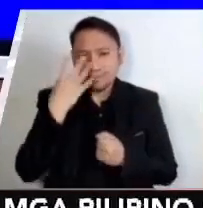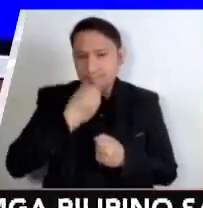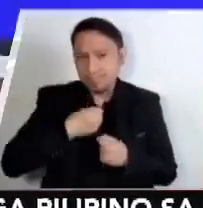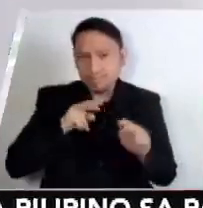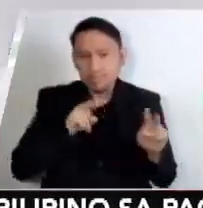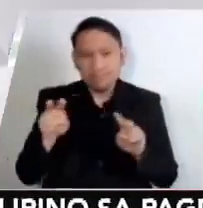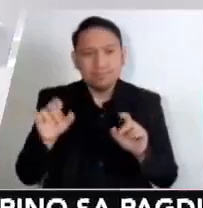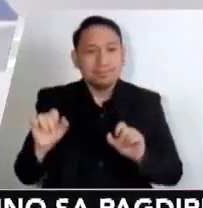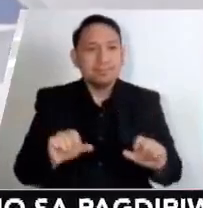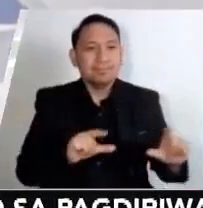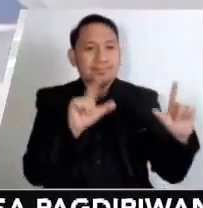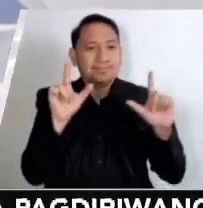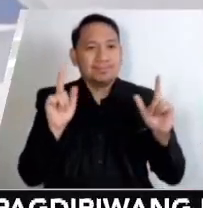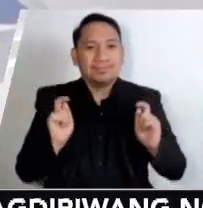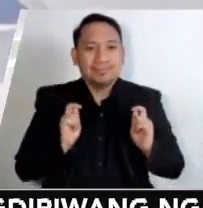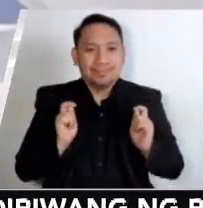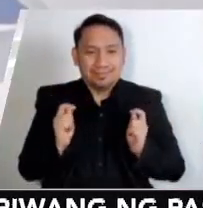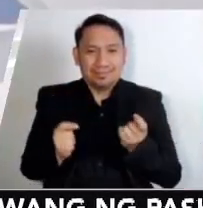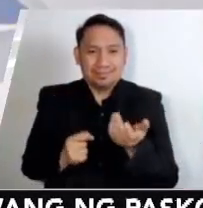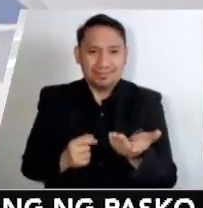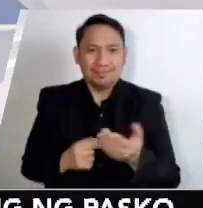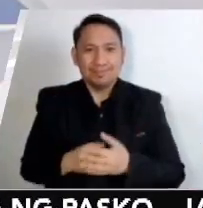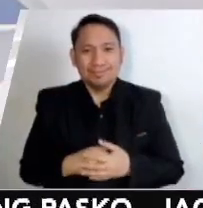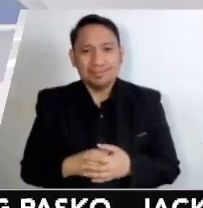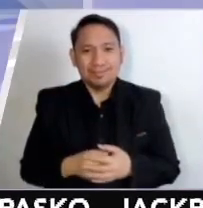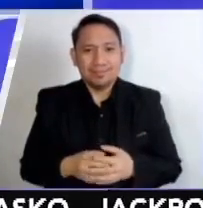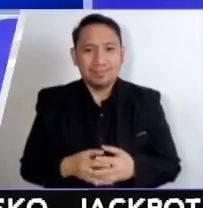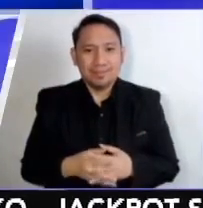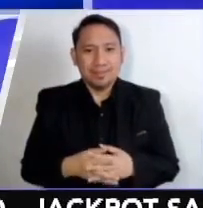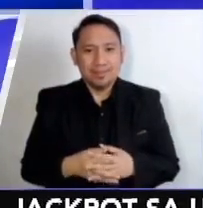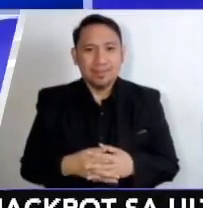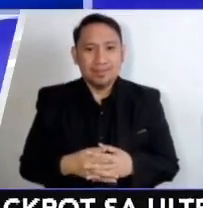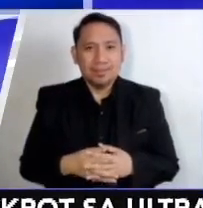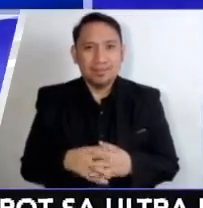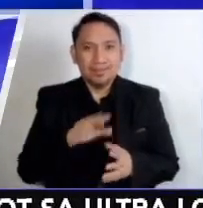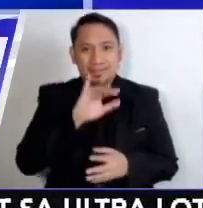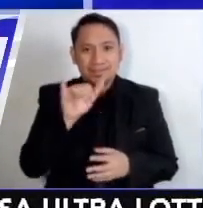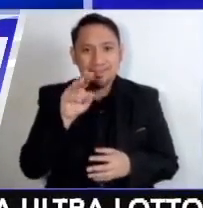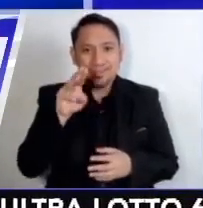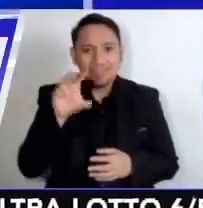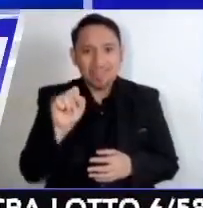Tagaytay, may unang balita si James Agustin. James, Merry Christmas!